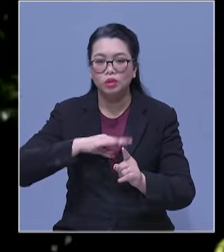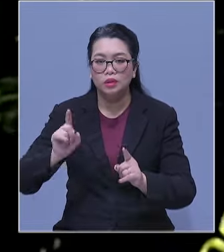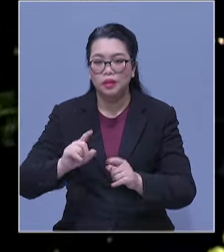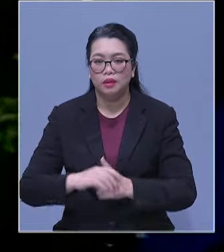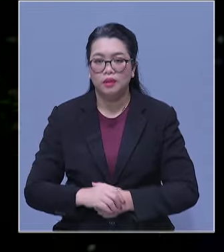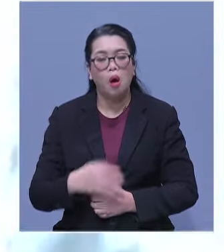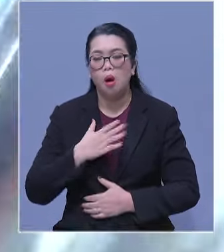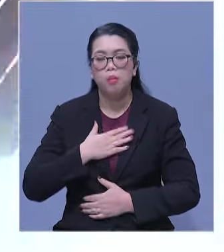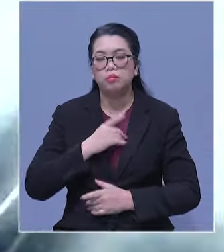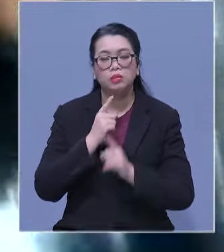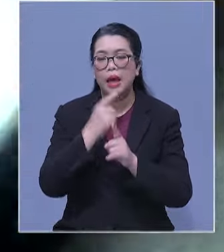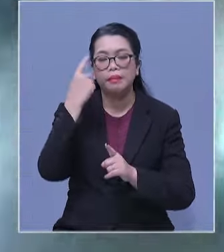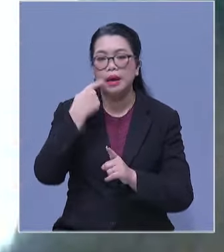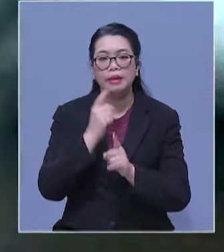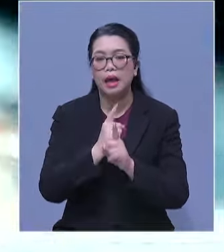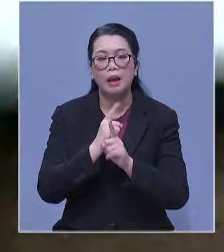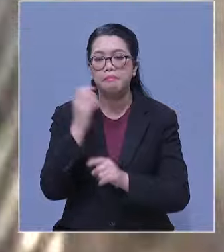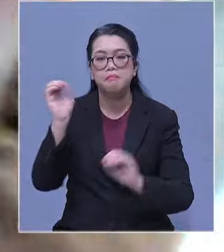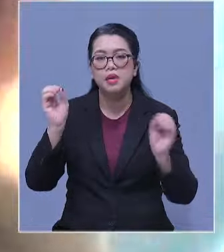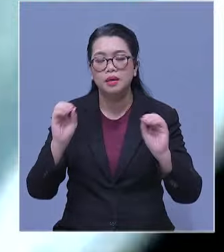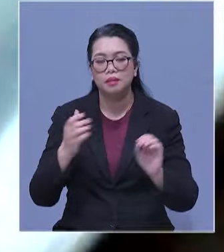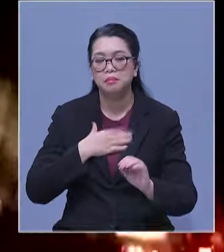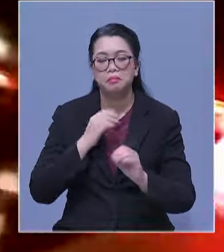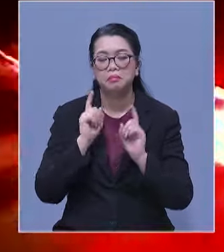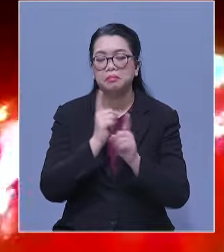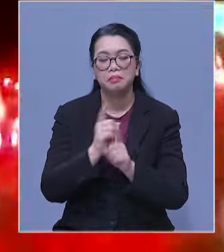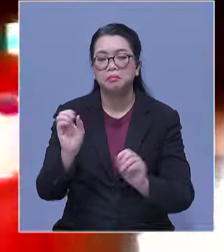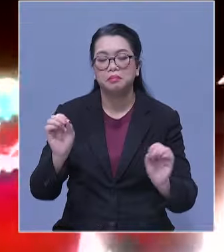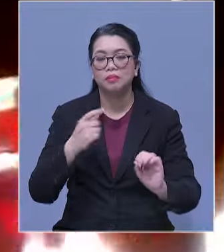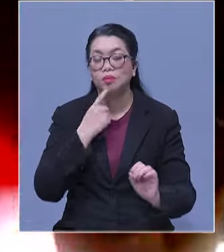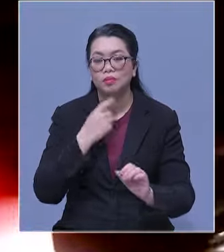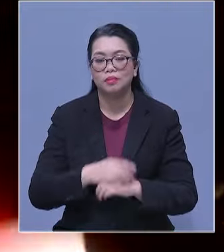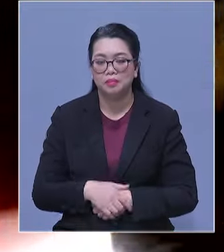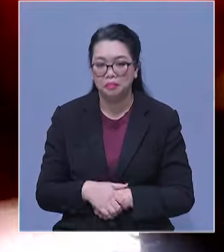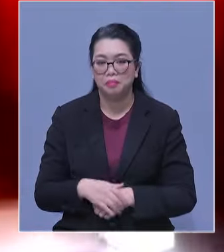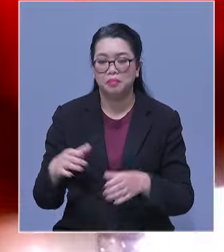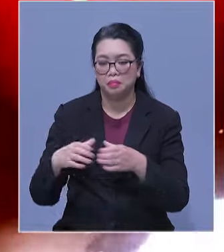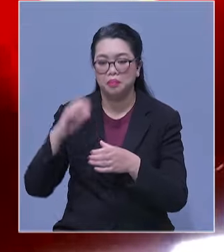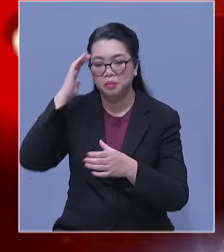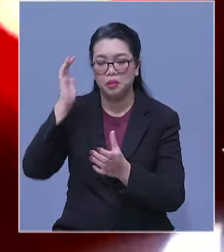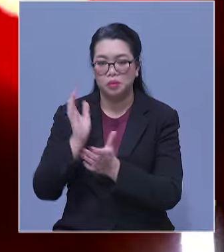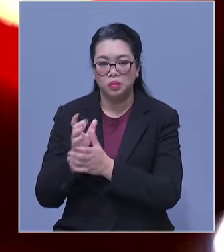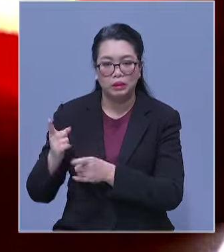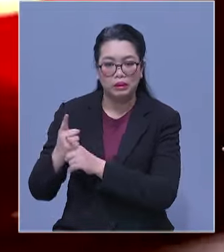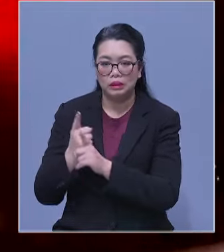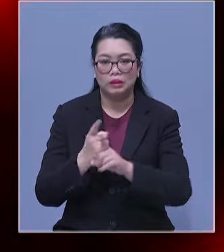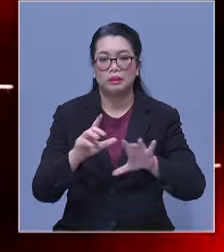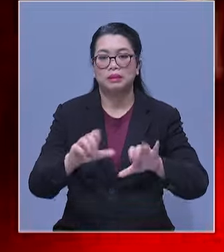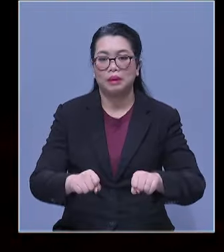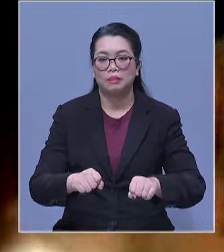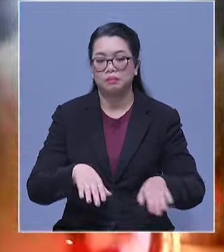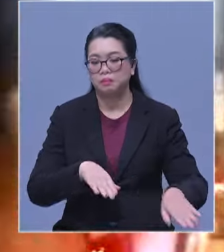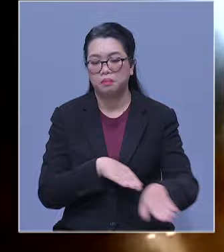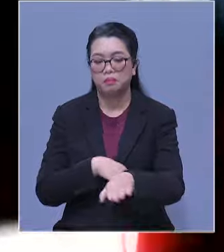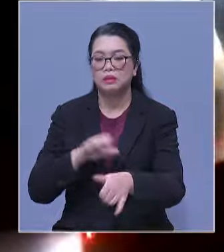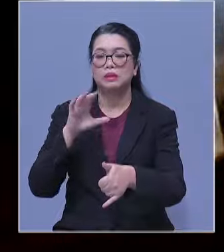ไม่เคยตามใครหรอครับ ตำรวจ นี่ค่ะเป็นนาทีที่สารวัตรแจ๊ะแล้วก็ทีมชุดสืบนครบาลนะคะปาดแล้วก็เ